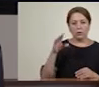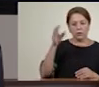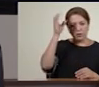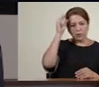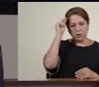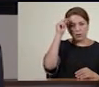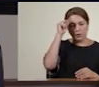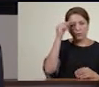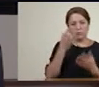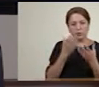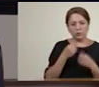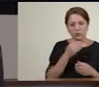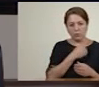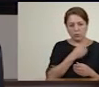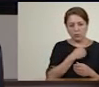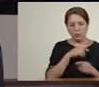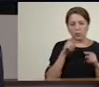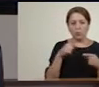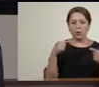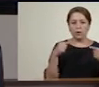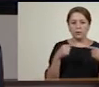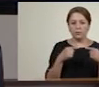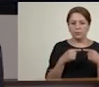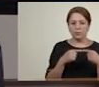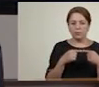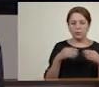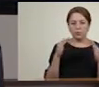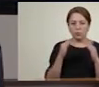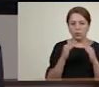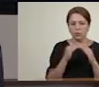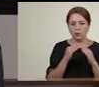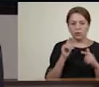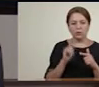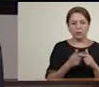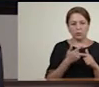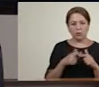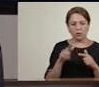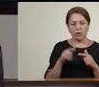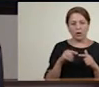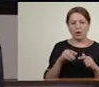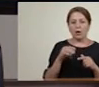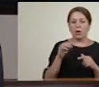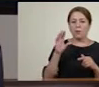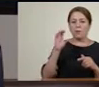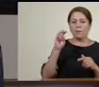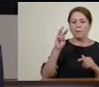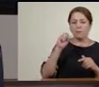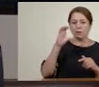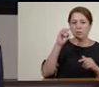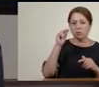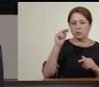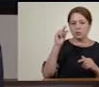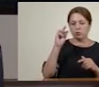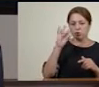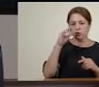olishni xohladimi? U albatta uyiga yoki masjidga borib ta'lim